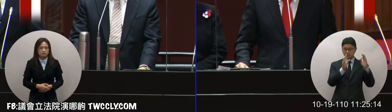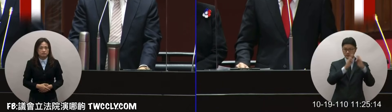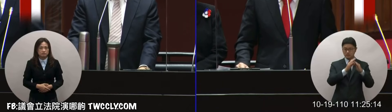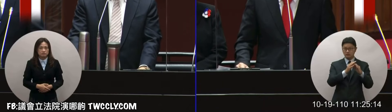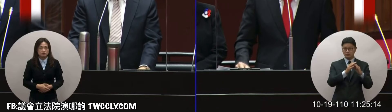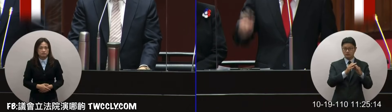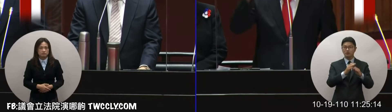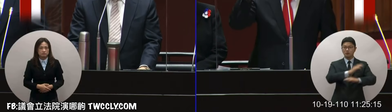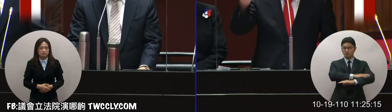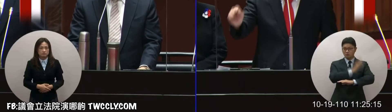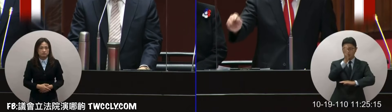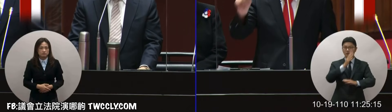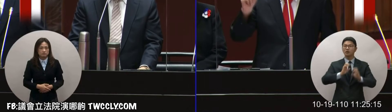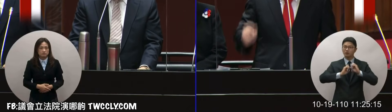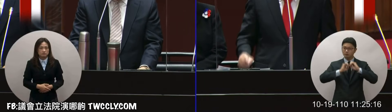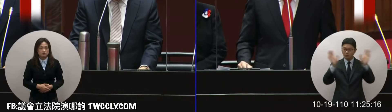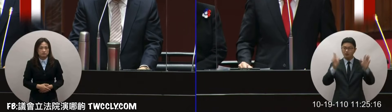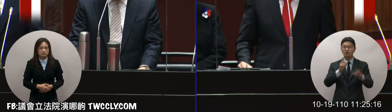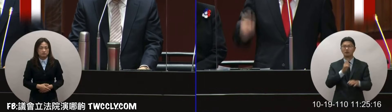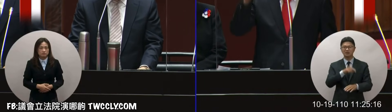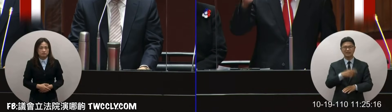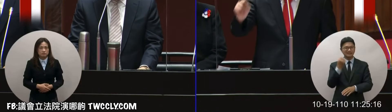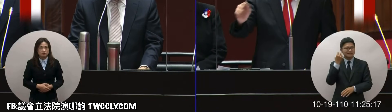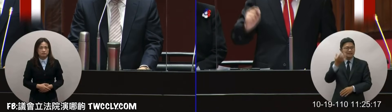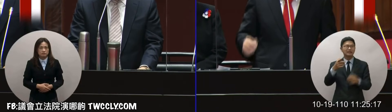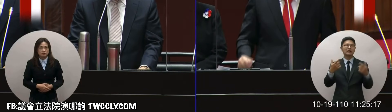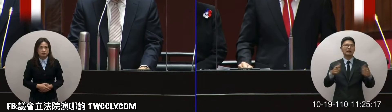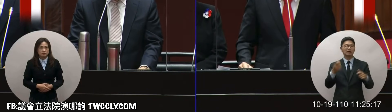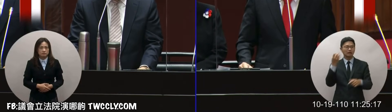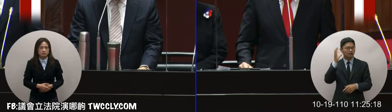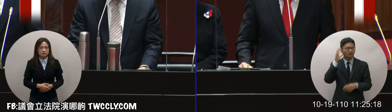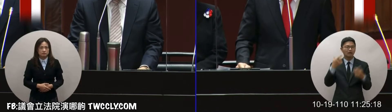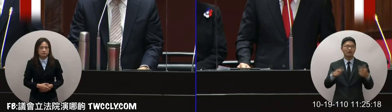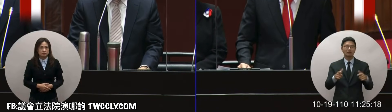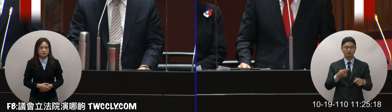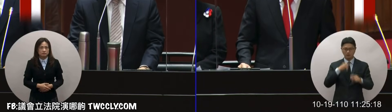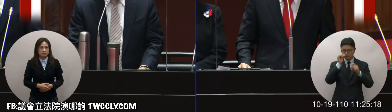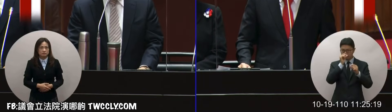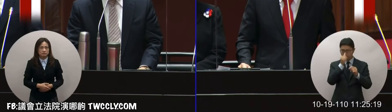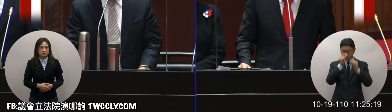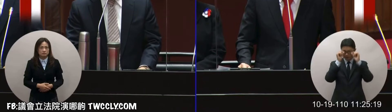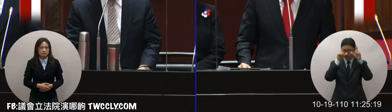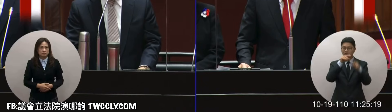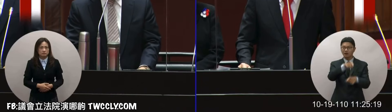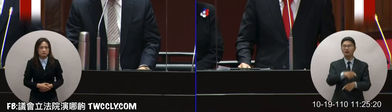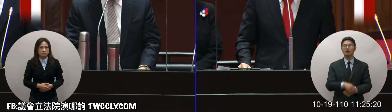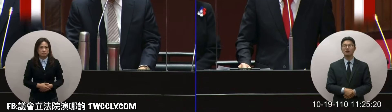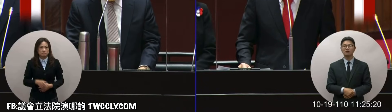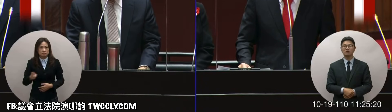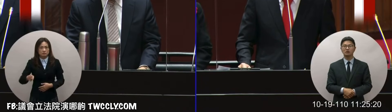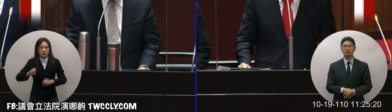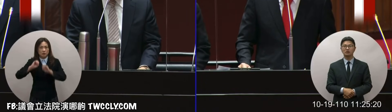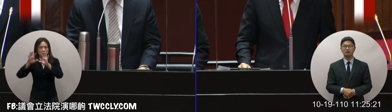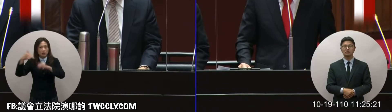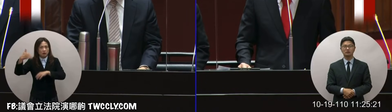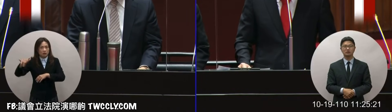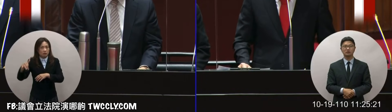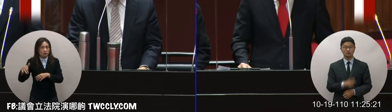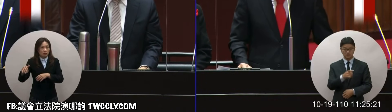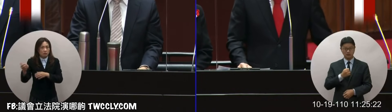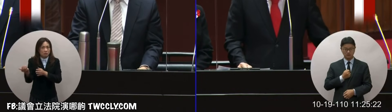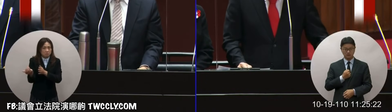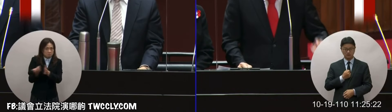报道，虽然这个不是新闻，但是特别提醒，您知道吗？ 在他还没有报道以前，我就知道。